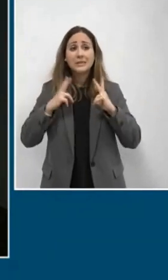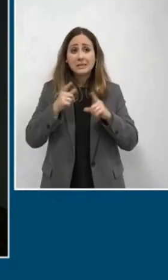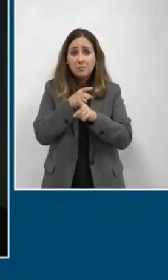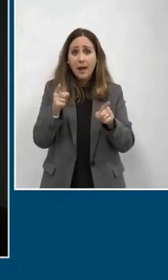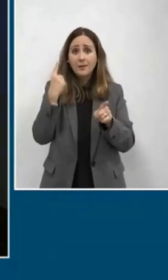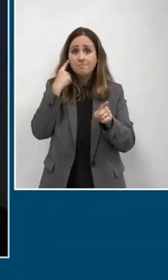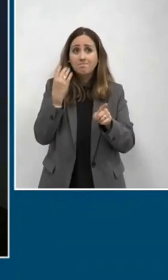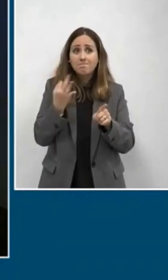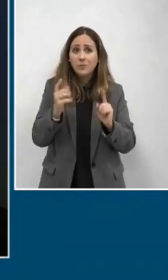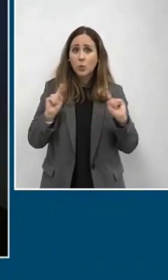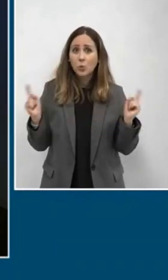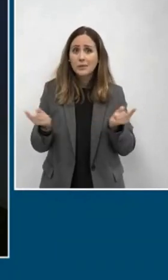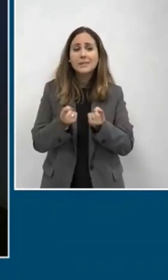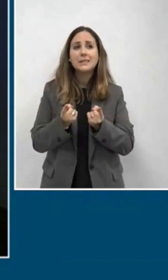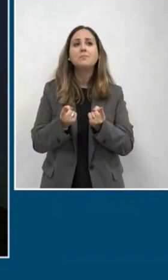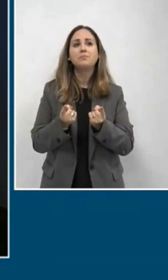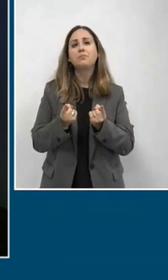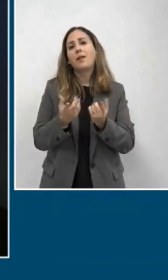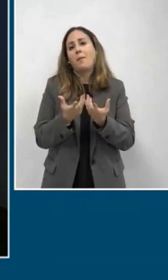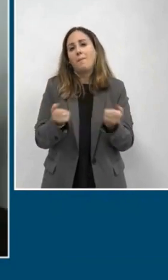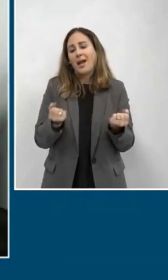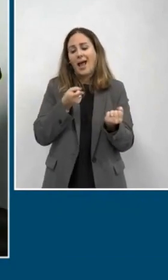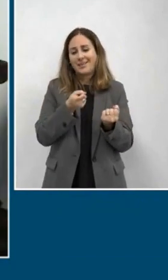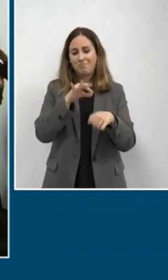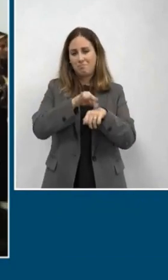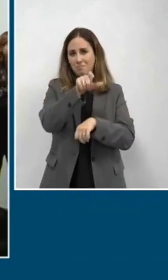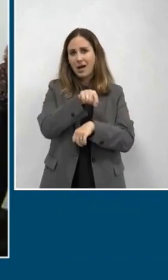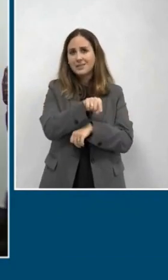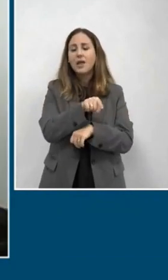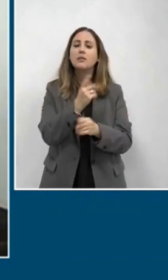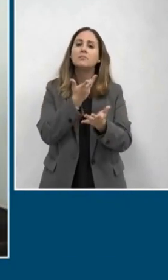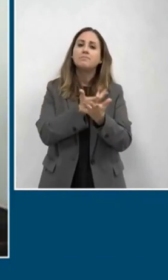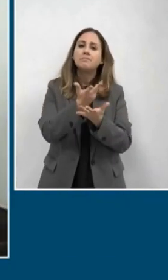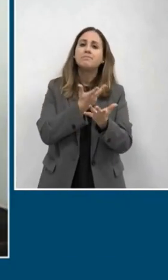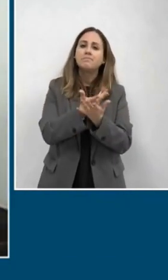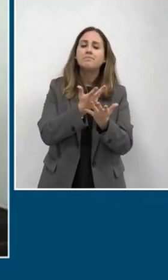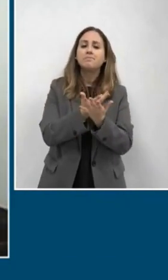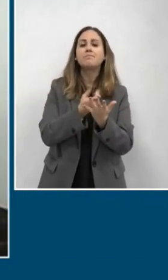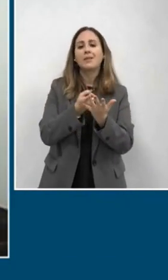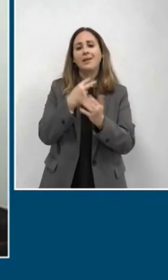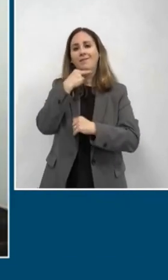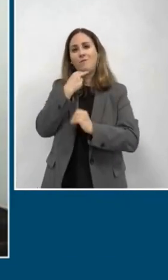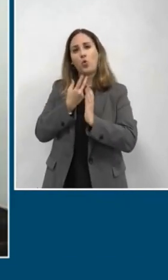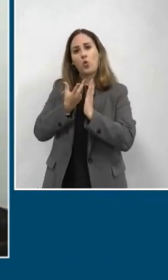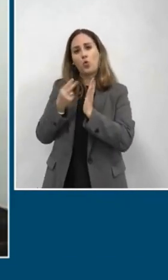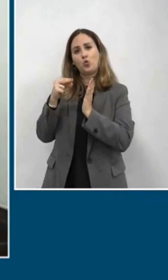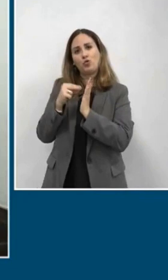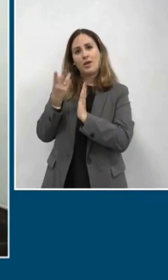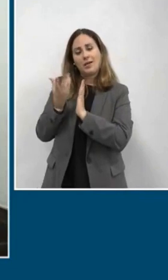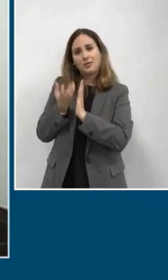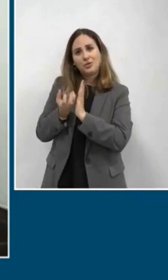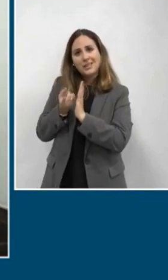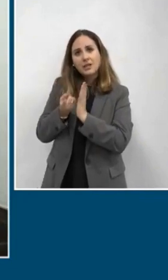sentito tutti sostanzialmente raccontava della fase successiva alla registrazione ringraziava